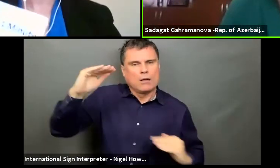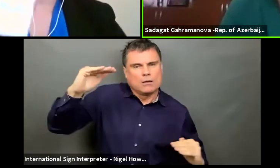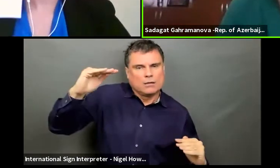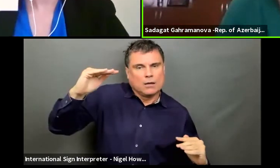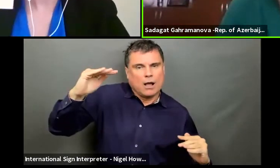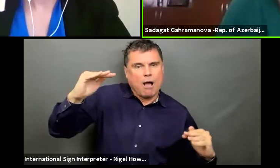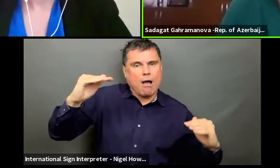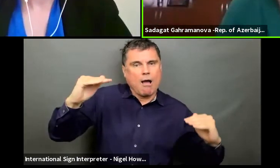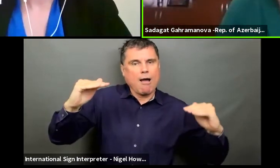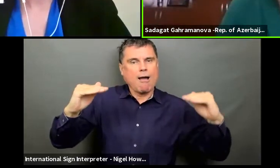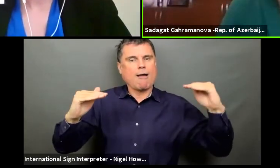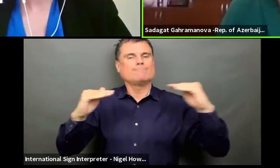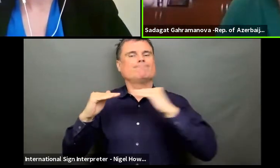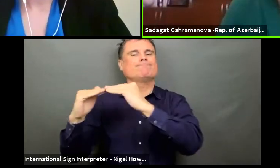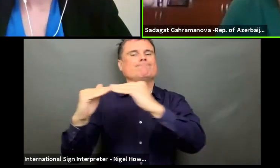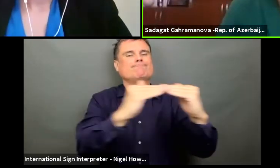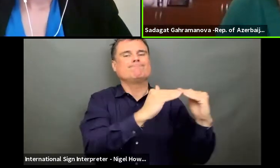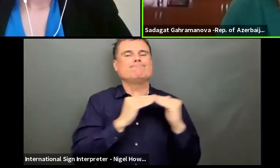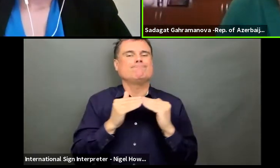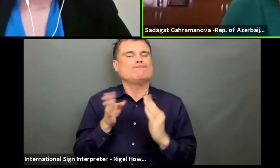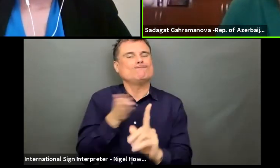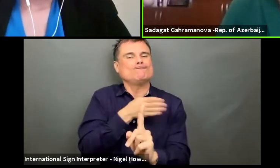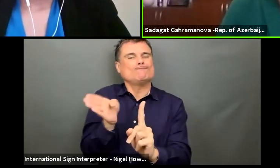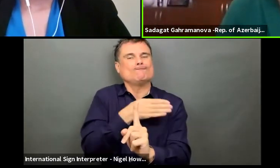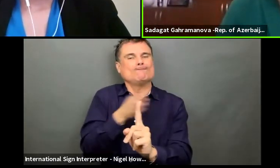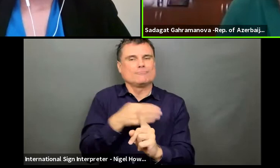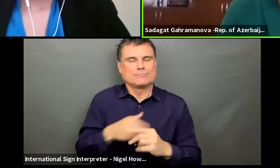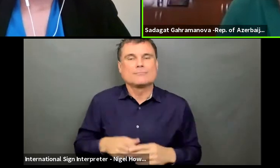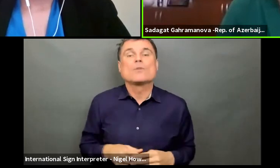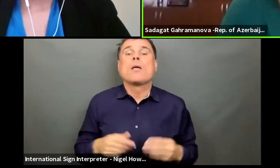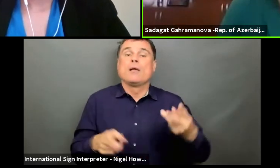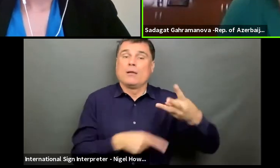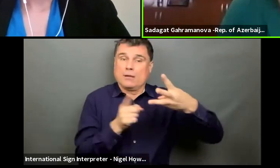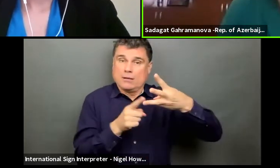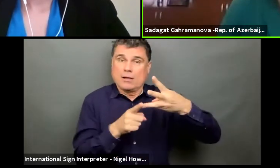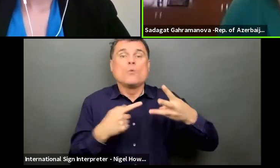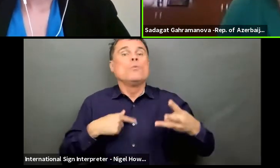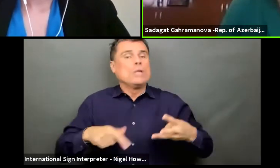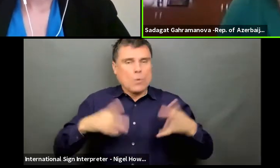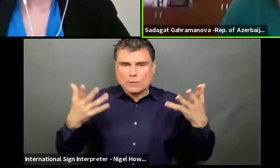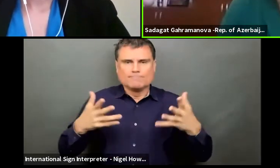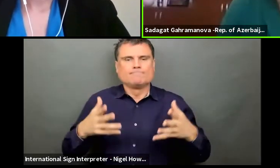закрепленных в национальном плане действий для решения проблем